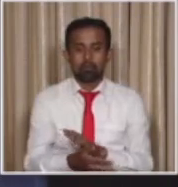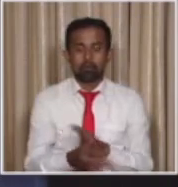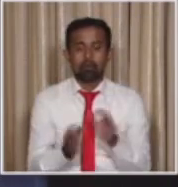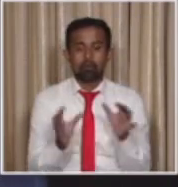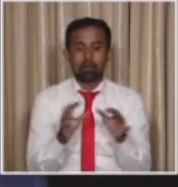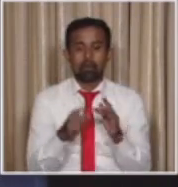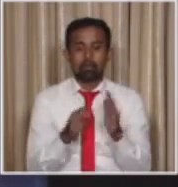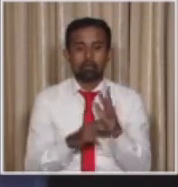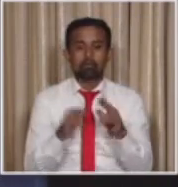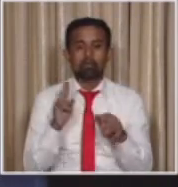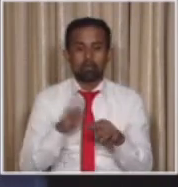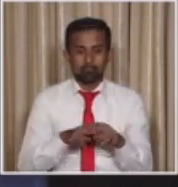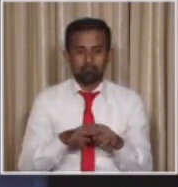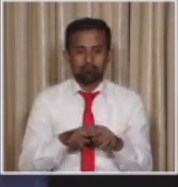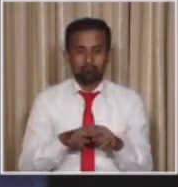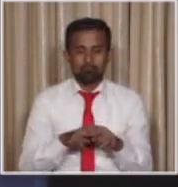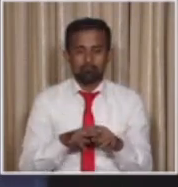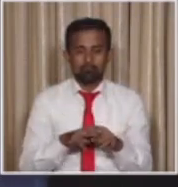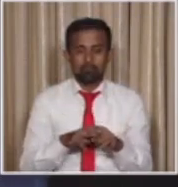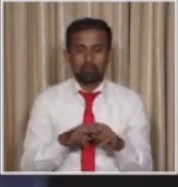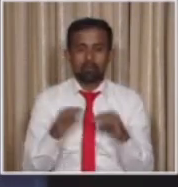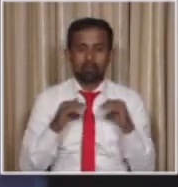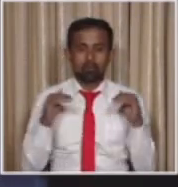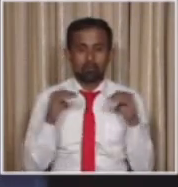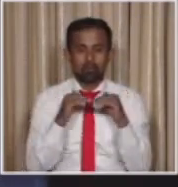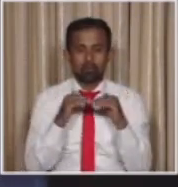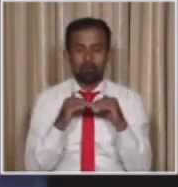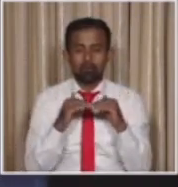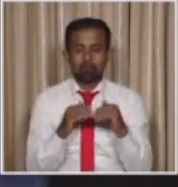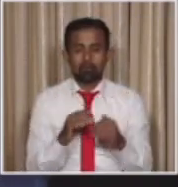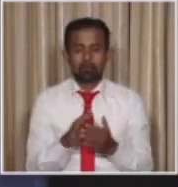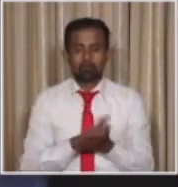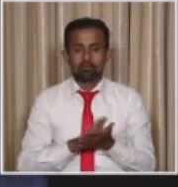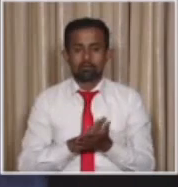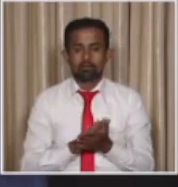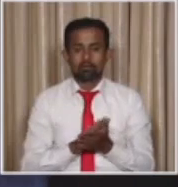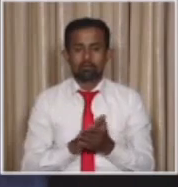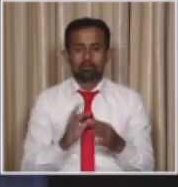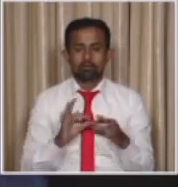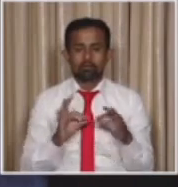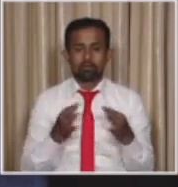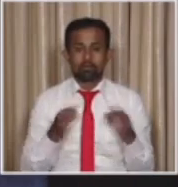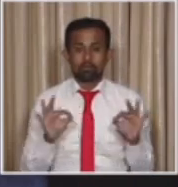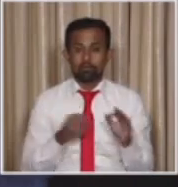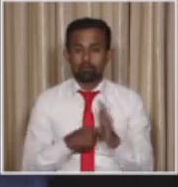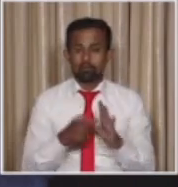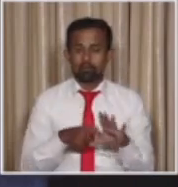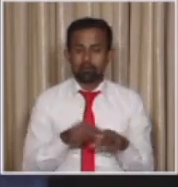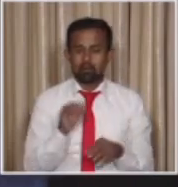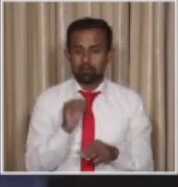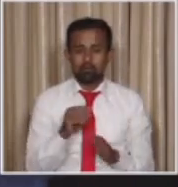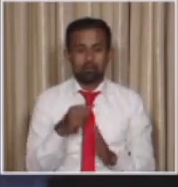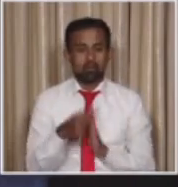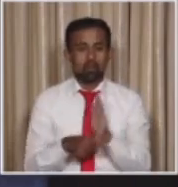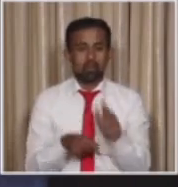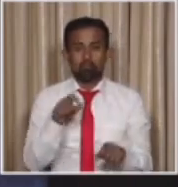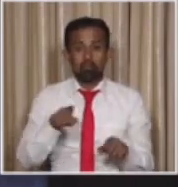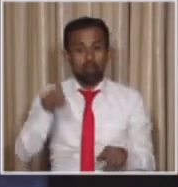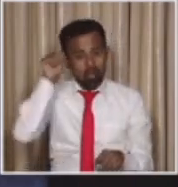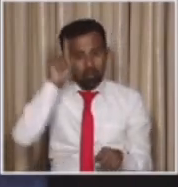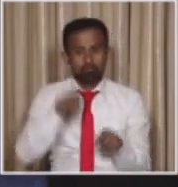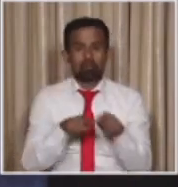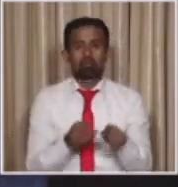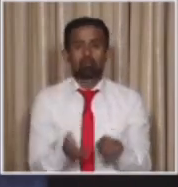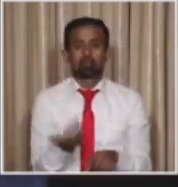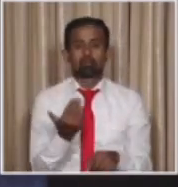මේ IMF වලින් සාධාරණීකරණය කරලි වෙලා අත පීදා ගන්න පුළුවන් නම් මම හිතන්නේ මේ රටේ මිනිස්සු හරක් වෙන්න ඕනේ. ඒ